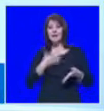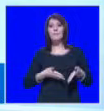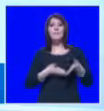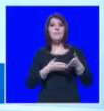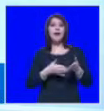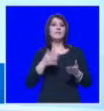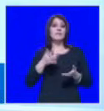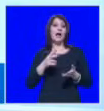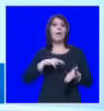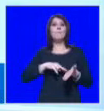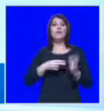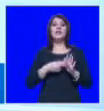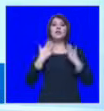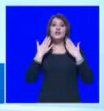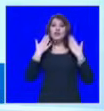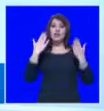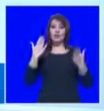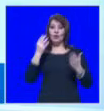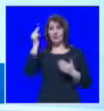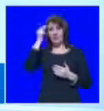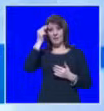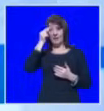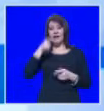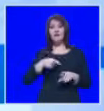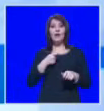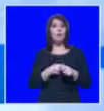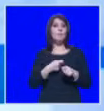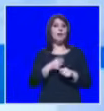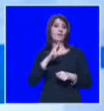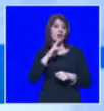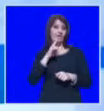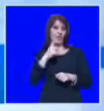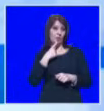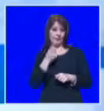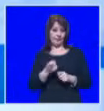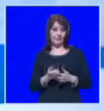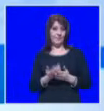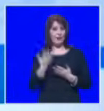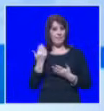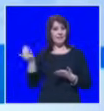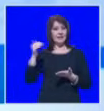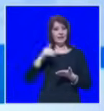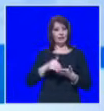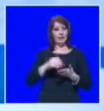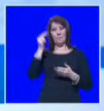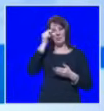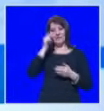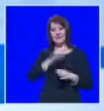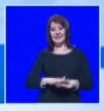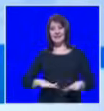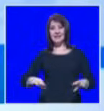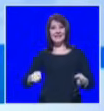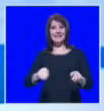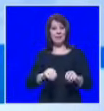живот в България, което го правя вече от 2 години. Преди да дойдем на българска земя и на българския